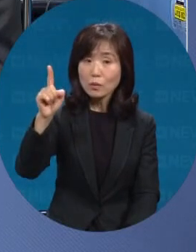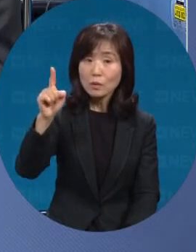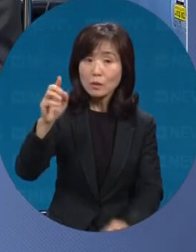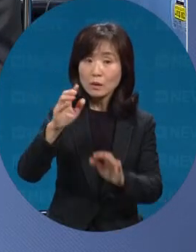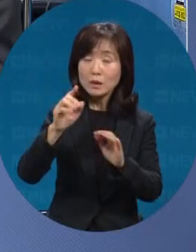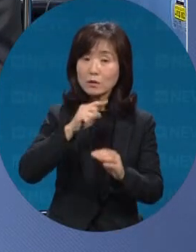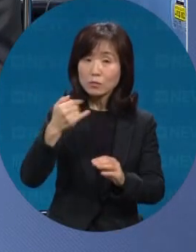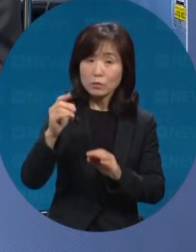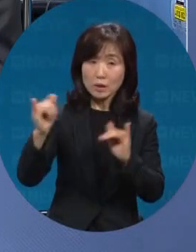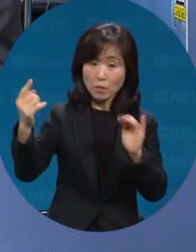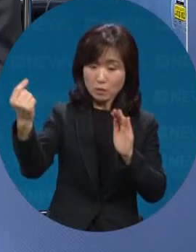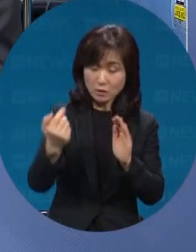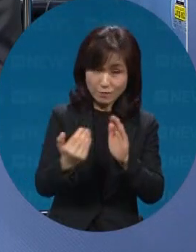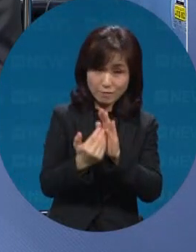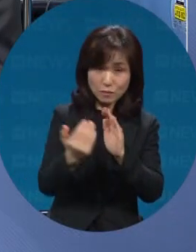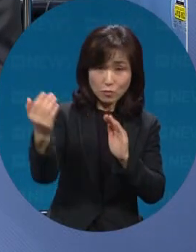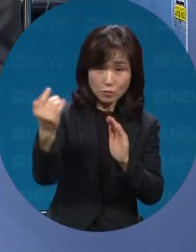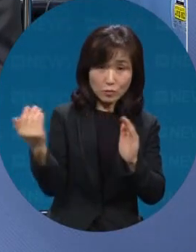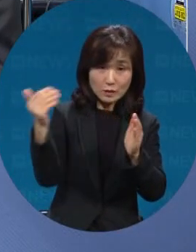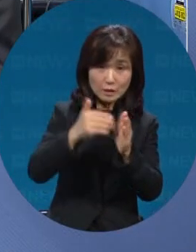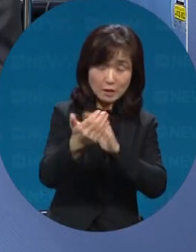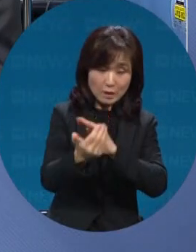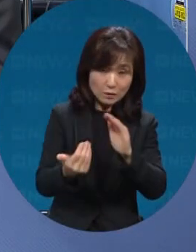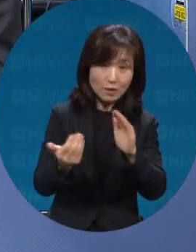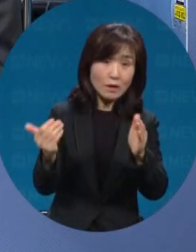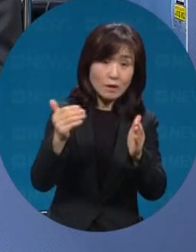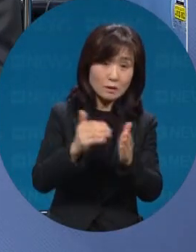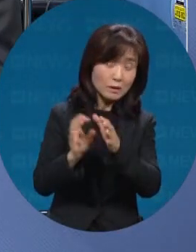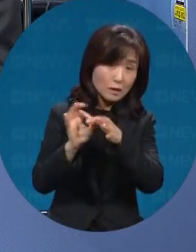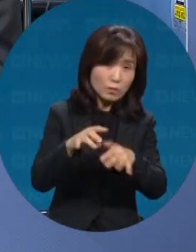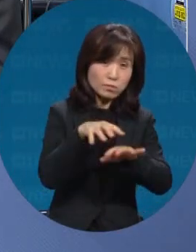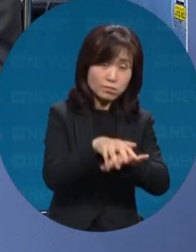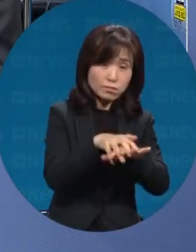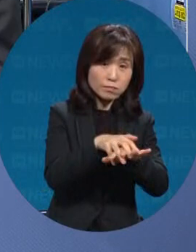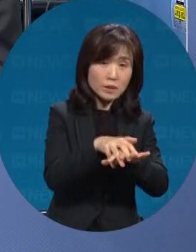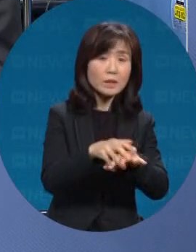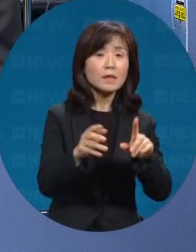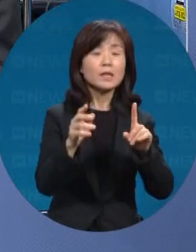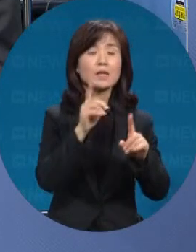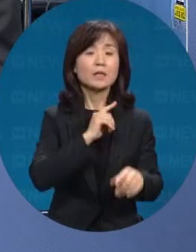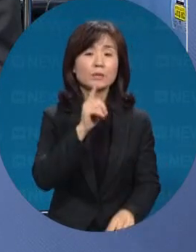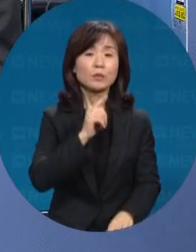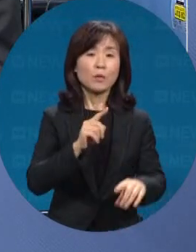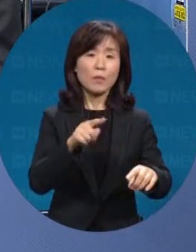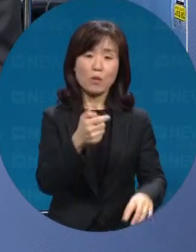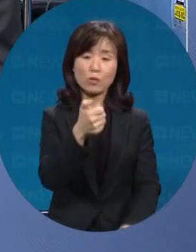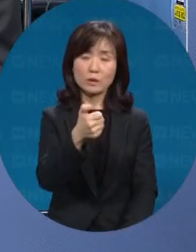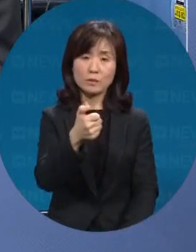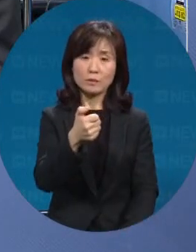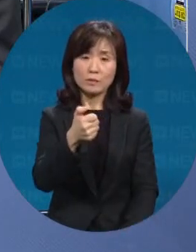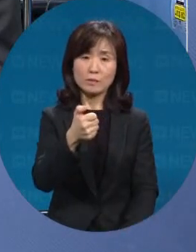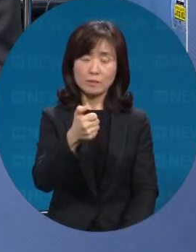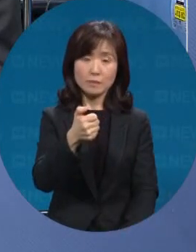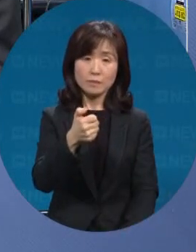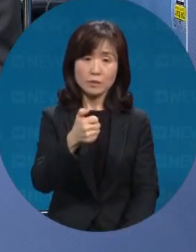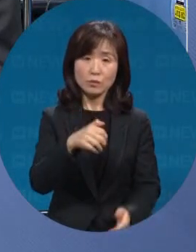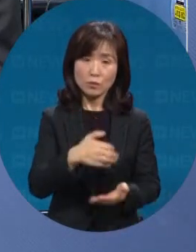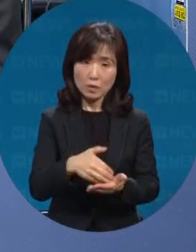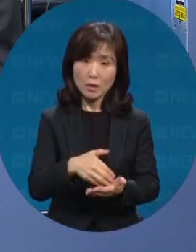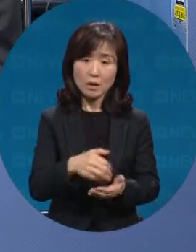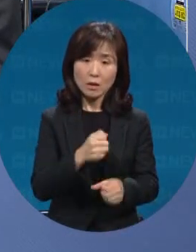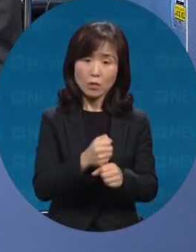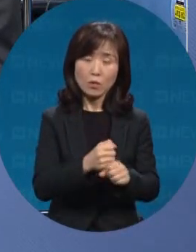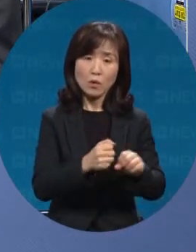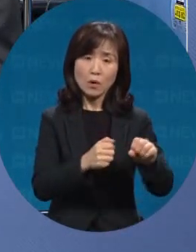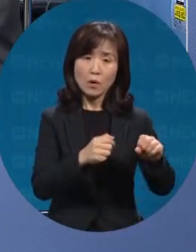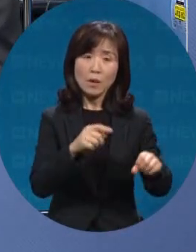도착하기 전까지 가슴 압박을 한다. 이때 가슴 압박은 분당 120회 정도를 5cm 깊이 정도로 강하게 한다.